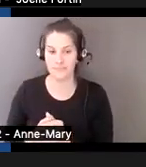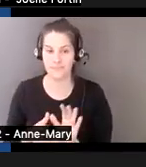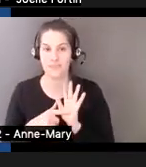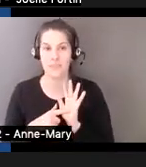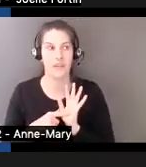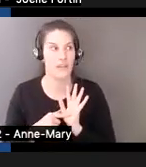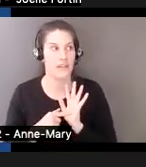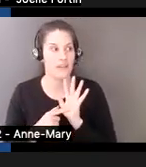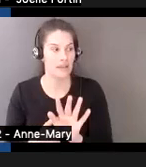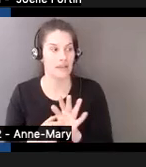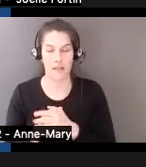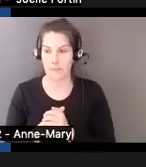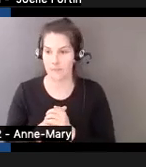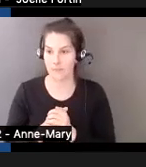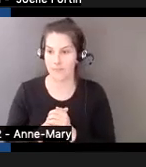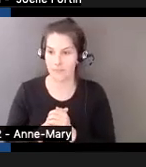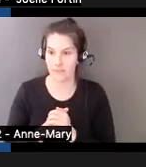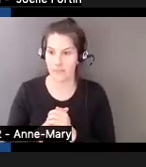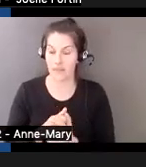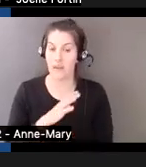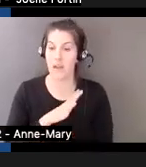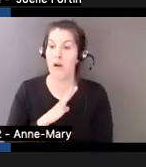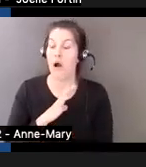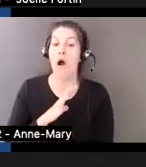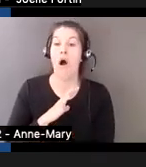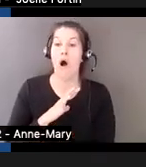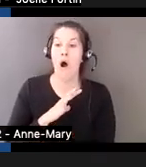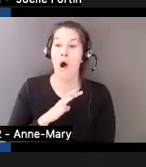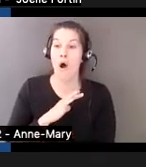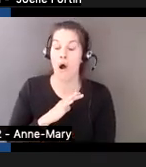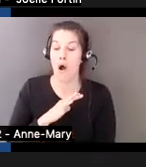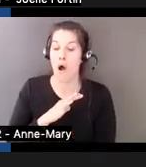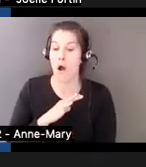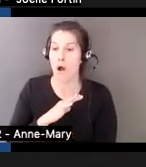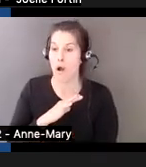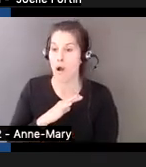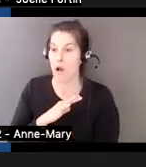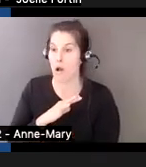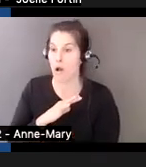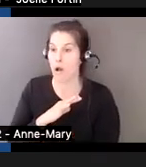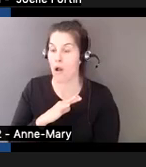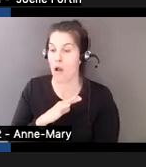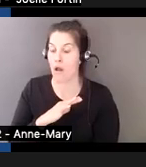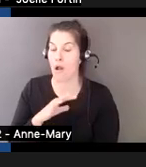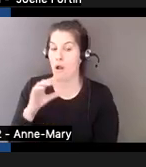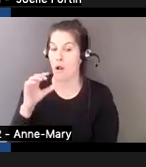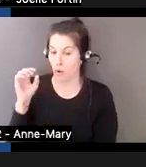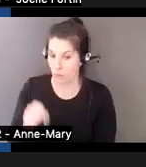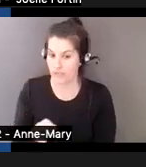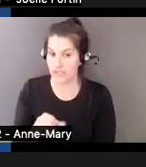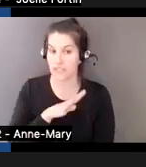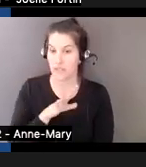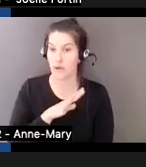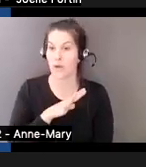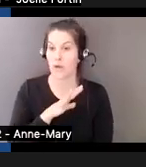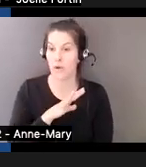techniciens loisirs, des fois, ils ont une centaine de résidences avec qui le travail. Oui, on a, soit les gens